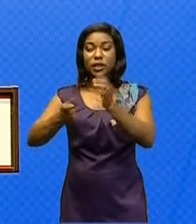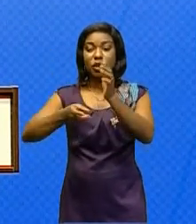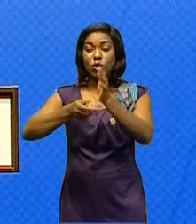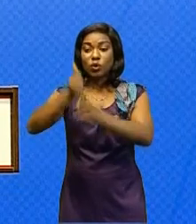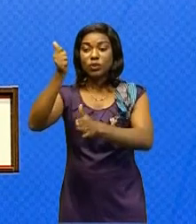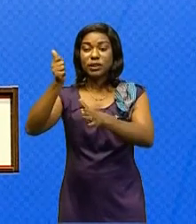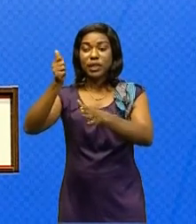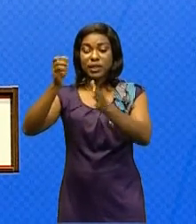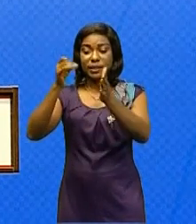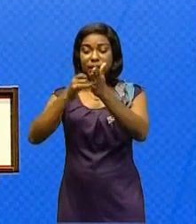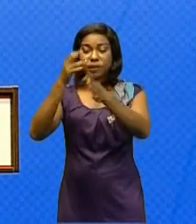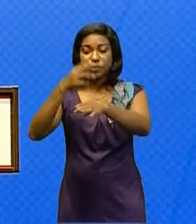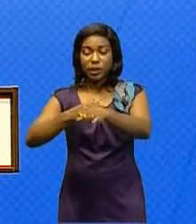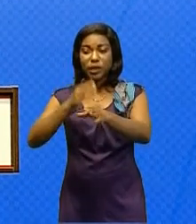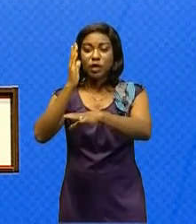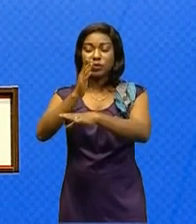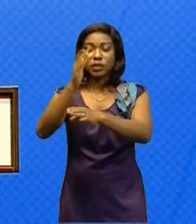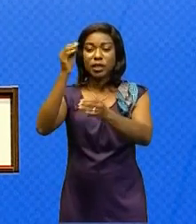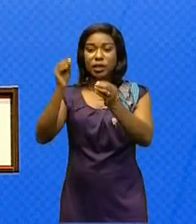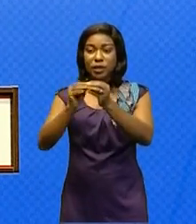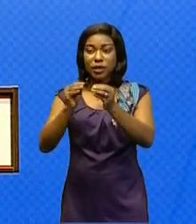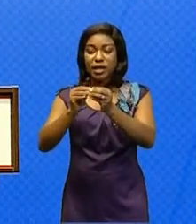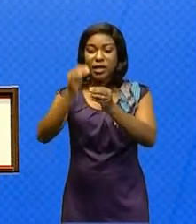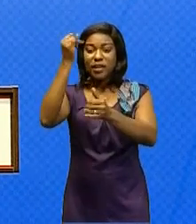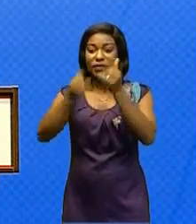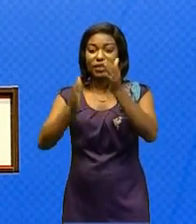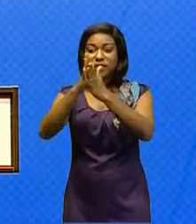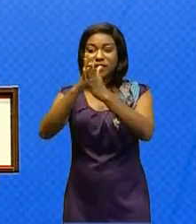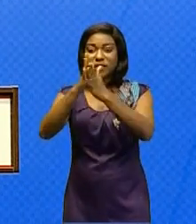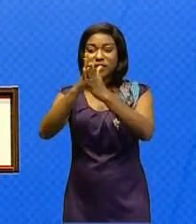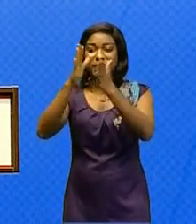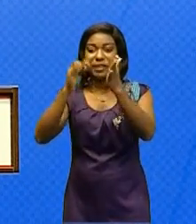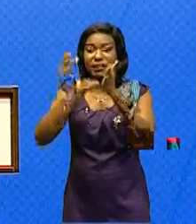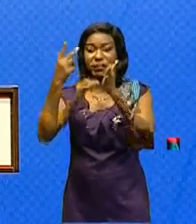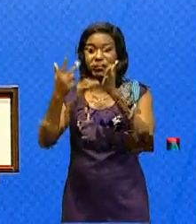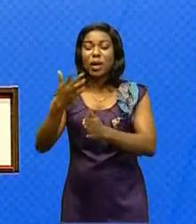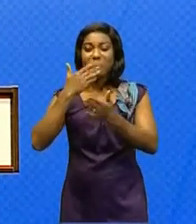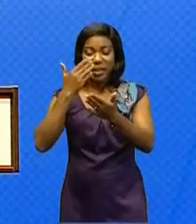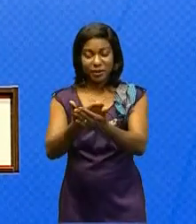la réunion du Conseil des ministres a pris fin à 16h33. Merci.